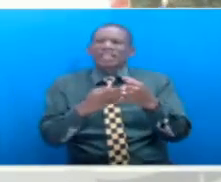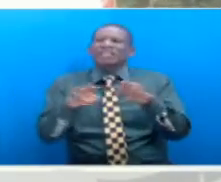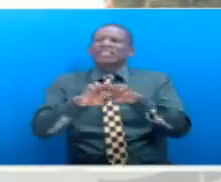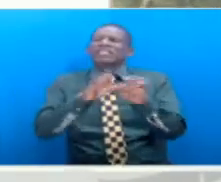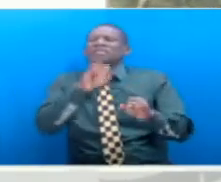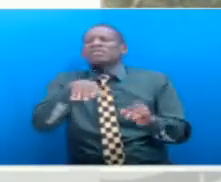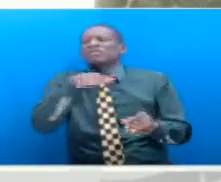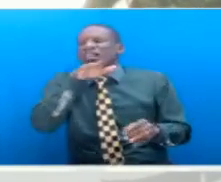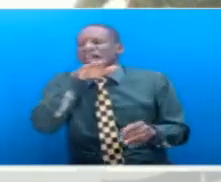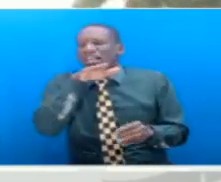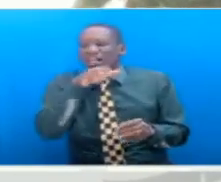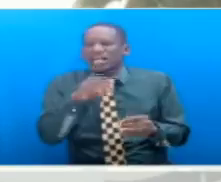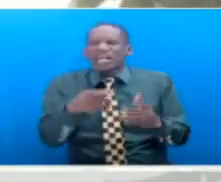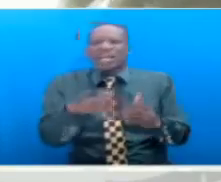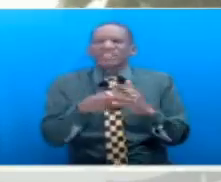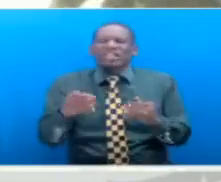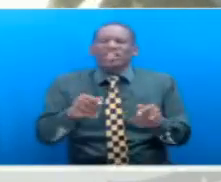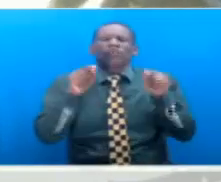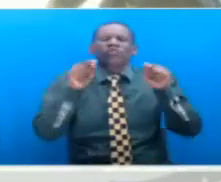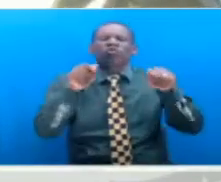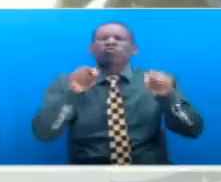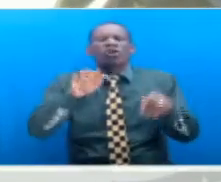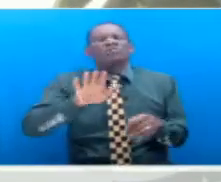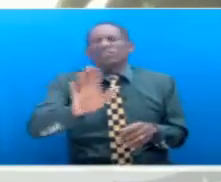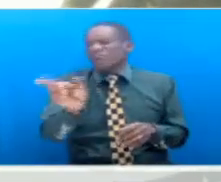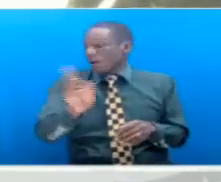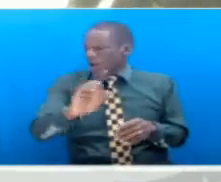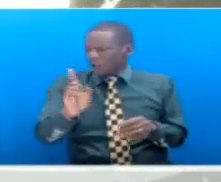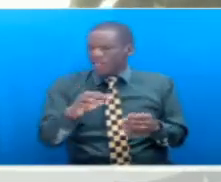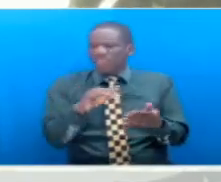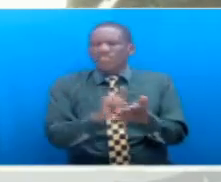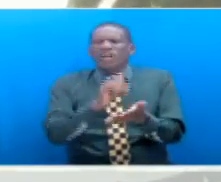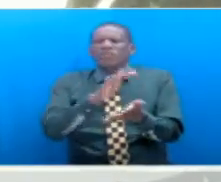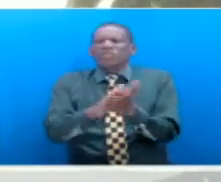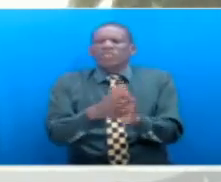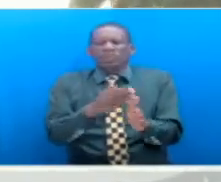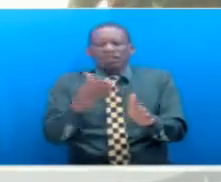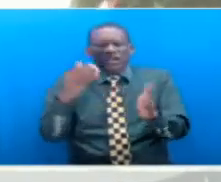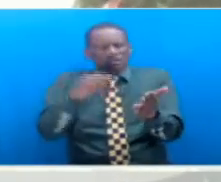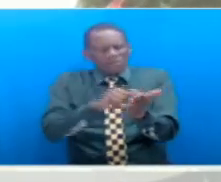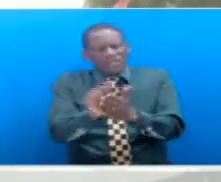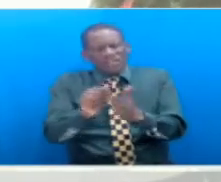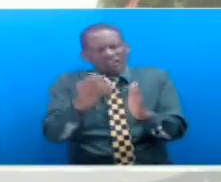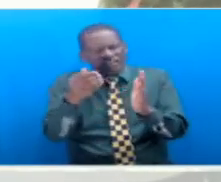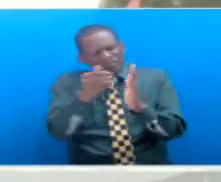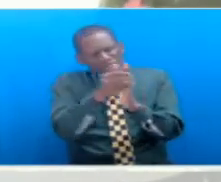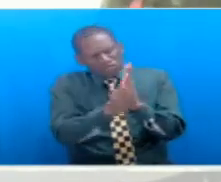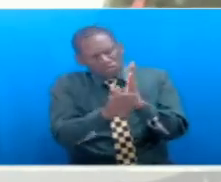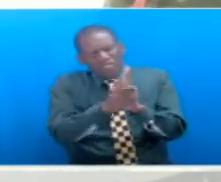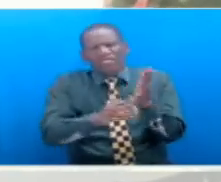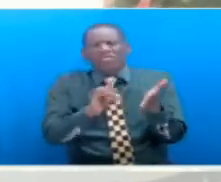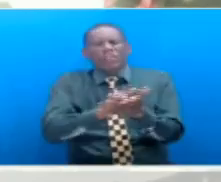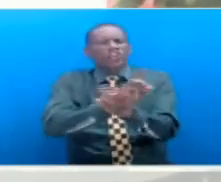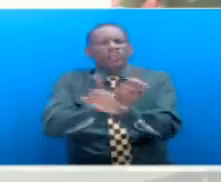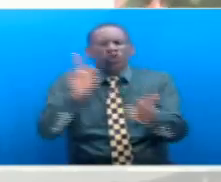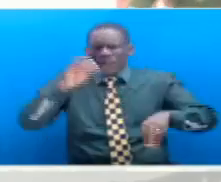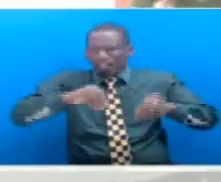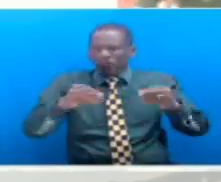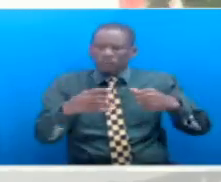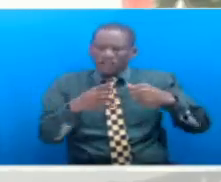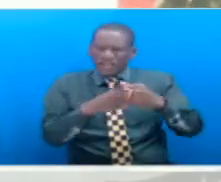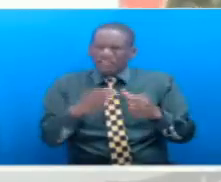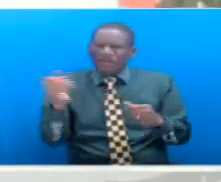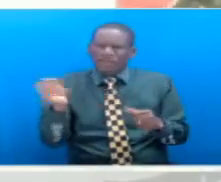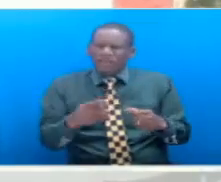bwana kitendawili ameanza vitisho yake ati bila ya manual register ati hakutakuwa na uchaguzi tarehe